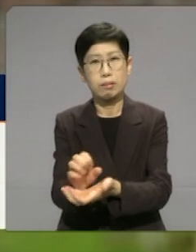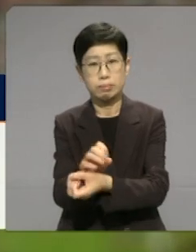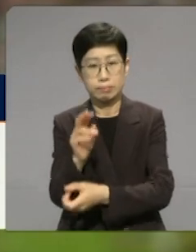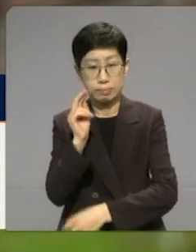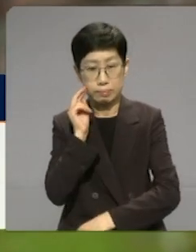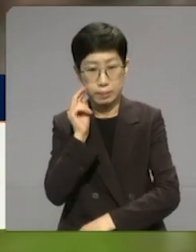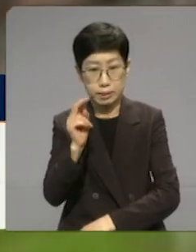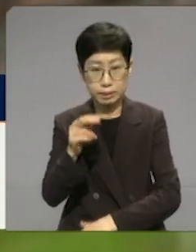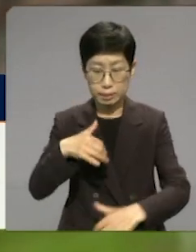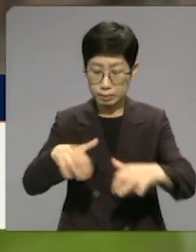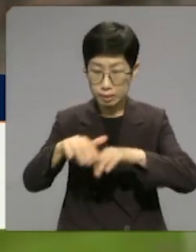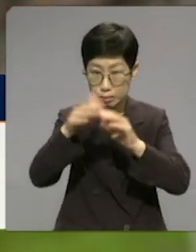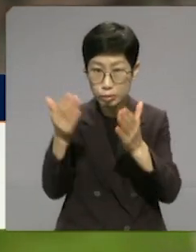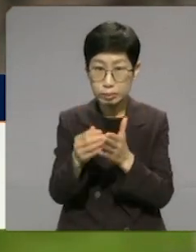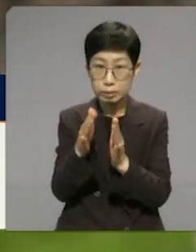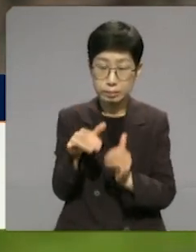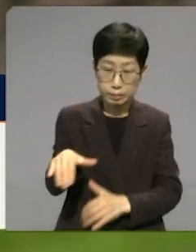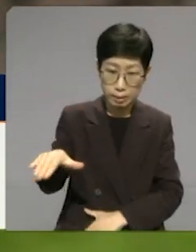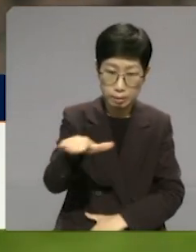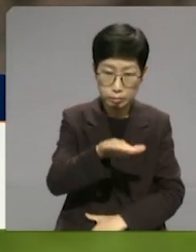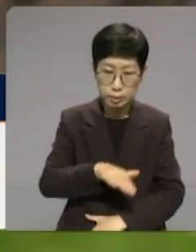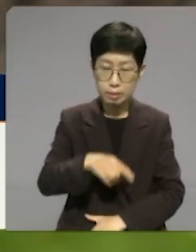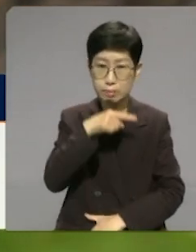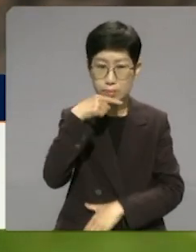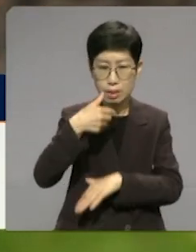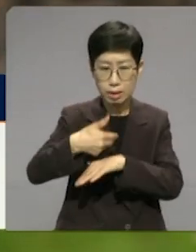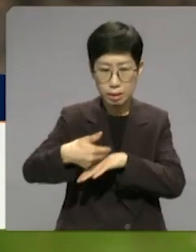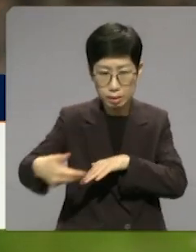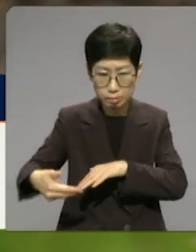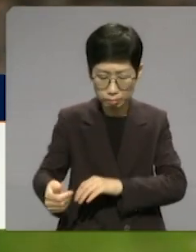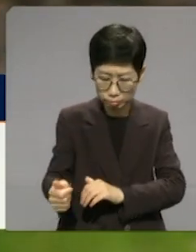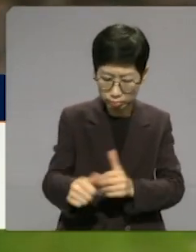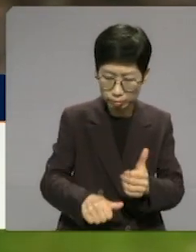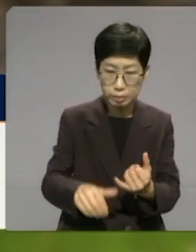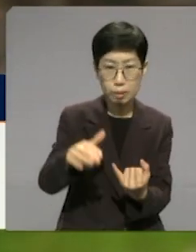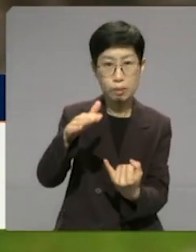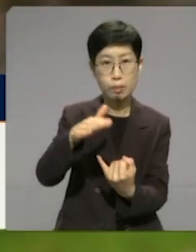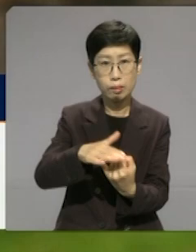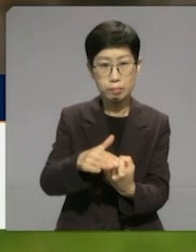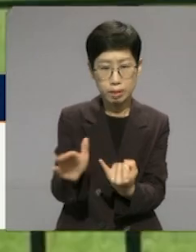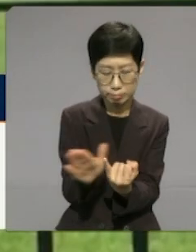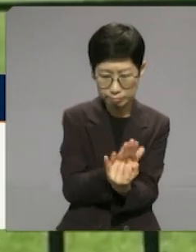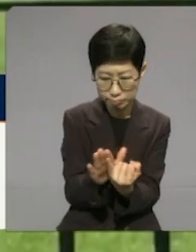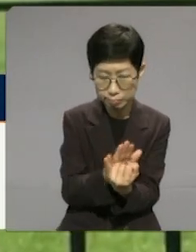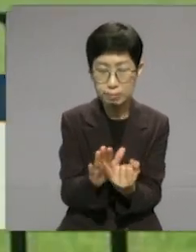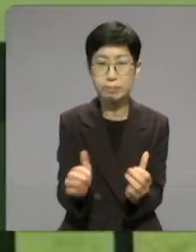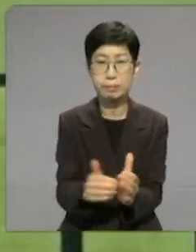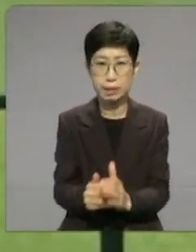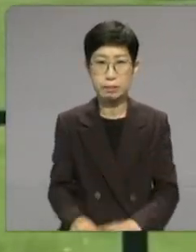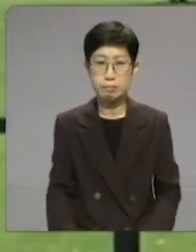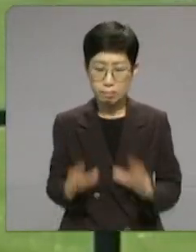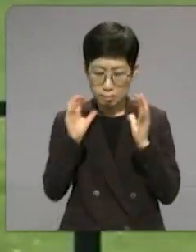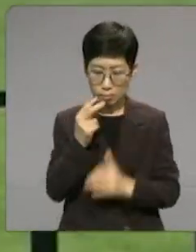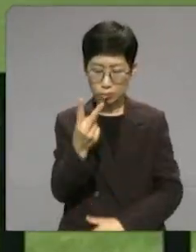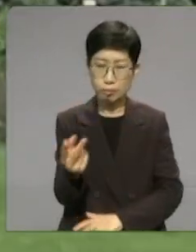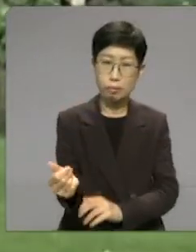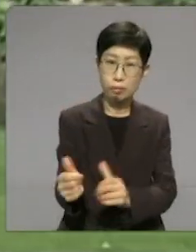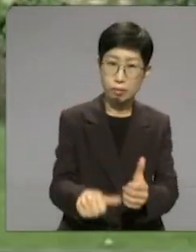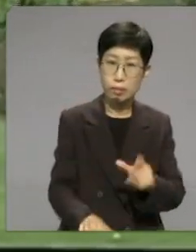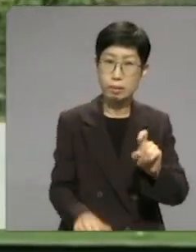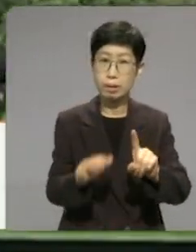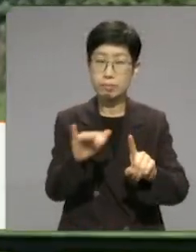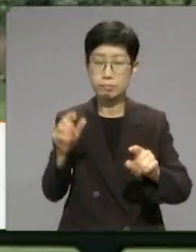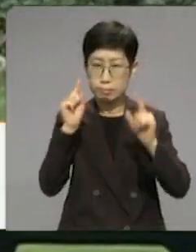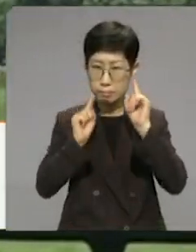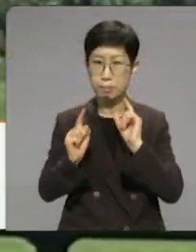all street members looking after the girls while they were bleeding to death, basically. 어린이 2명이 숨지고